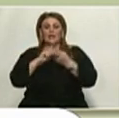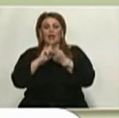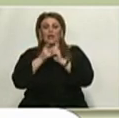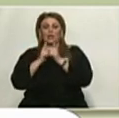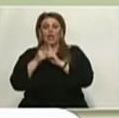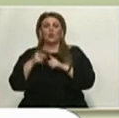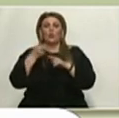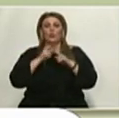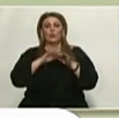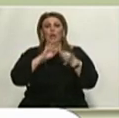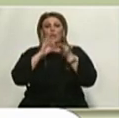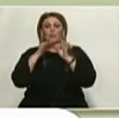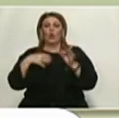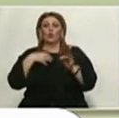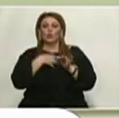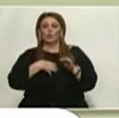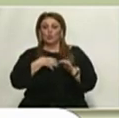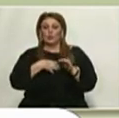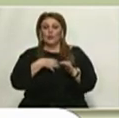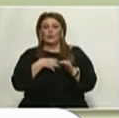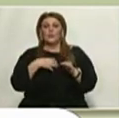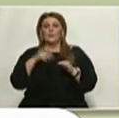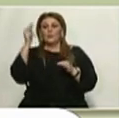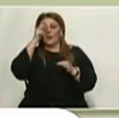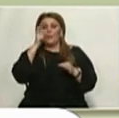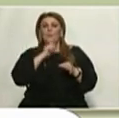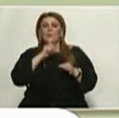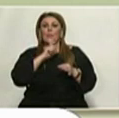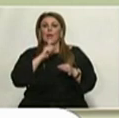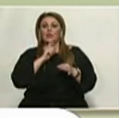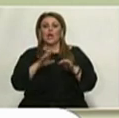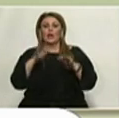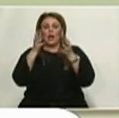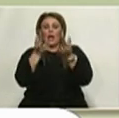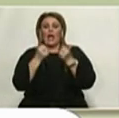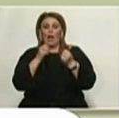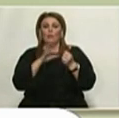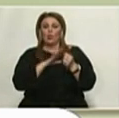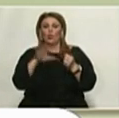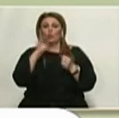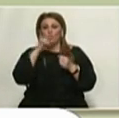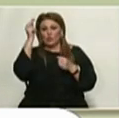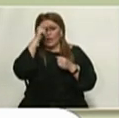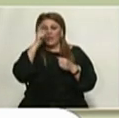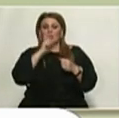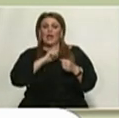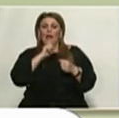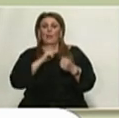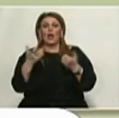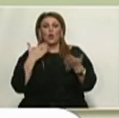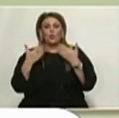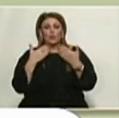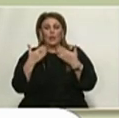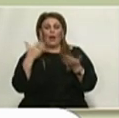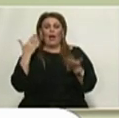biri ondan ibarətdir ki, bu xüsusən peşə təhsili sisteminə yeni qəbul olmuş tələbələrə münasibətdədir.